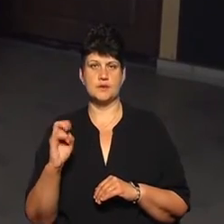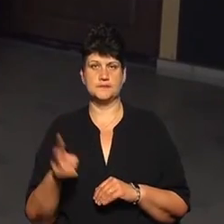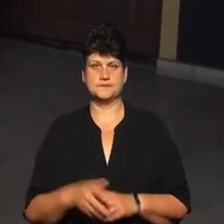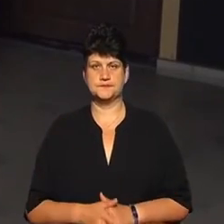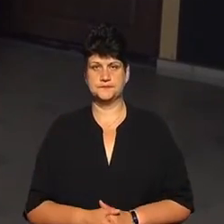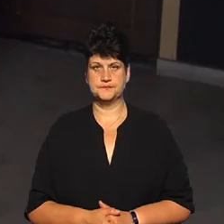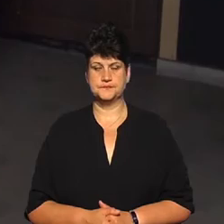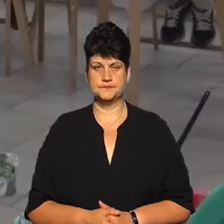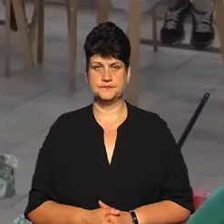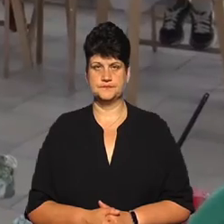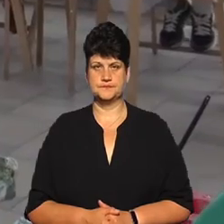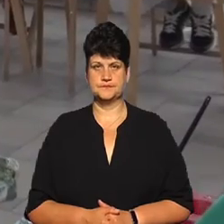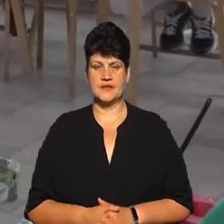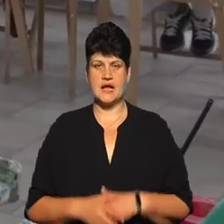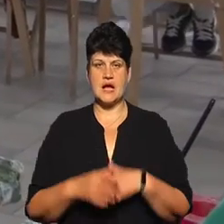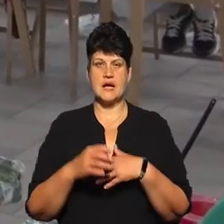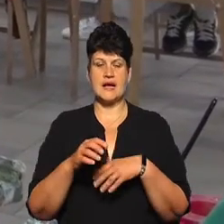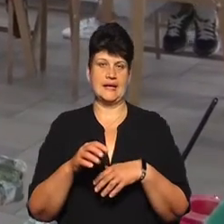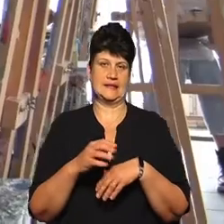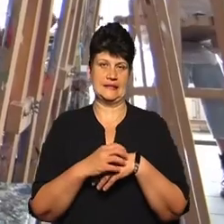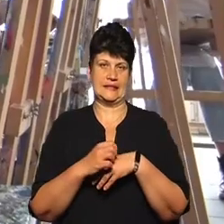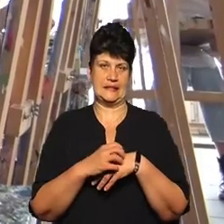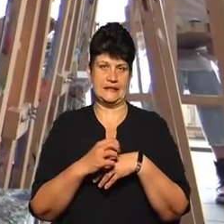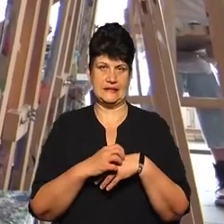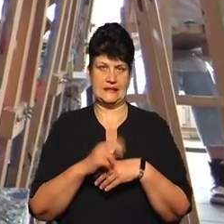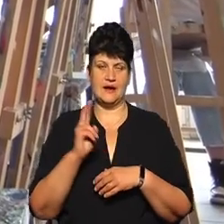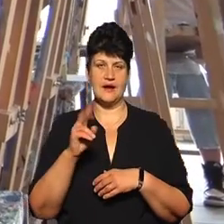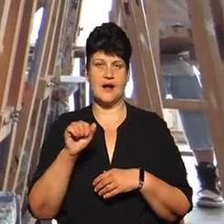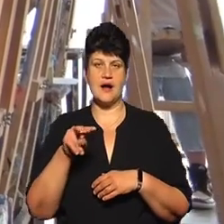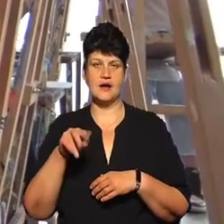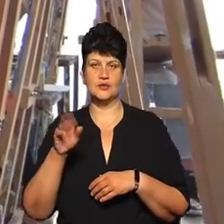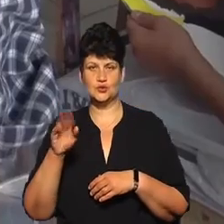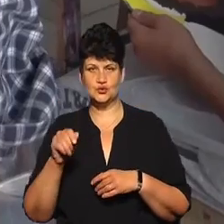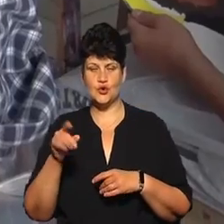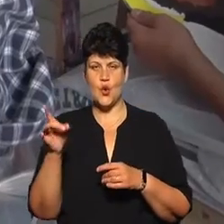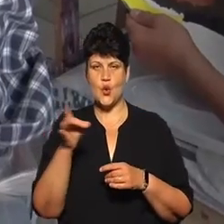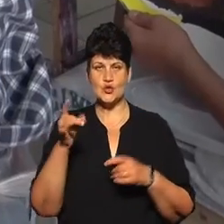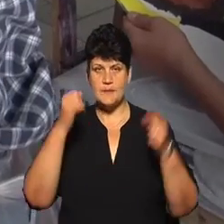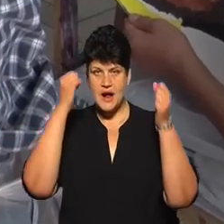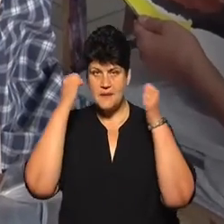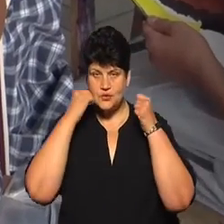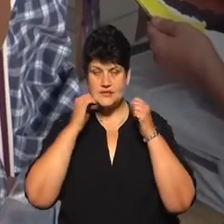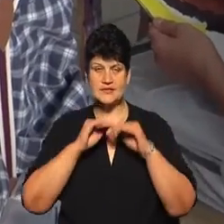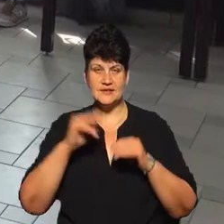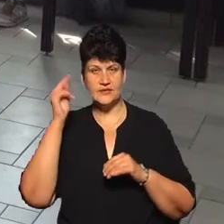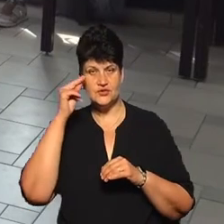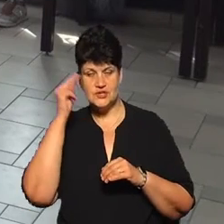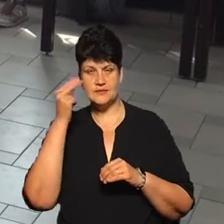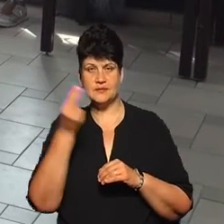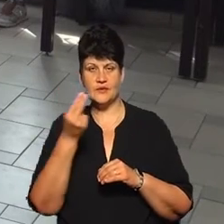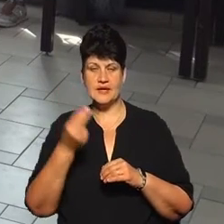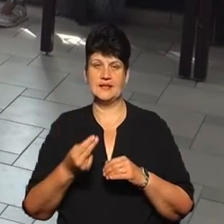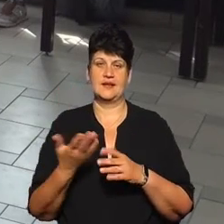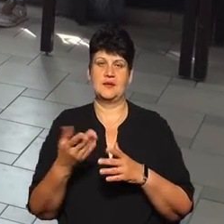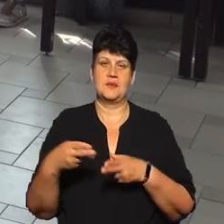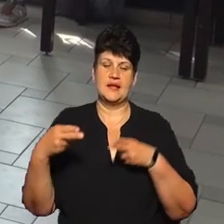Кіт Калуш у рожевому капелюсі. Таку картину вчились малювати діти, які приїхали до Тернополя з Херсона, Миколаєва,